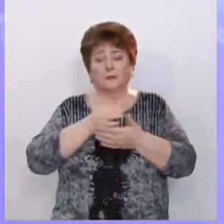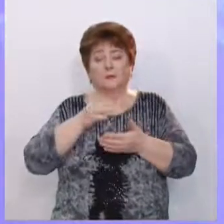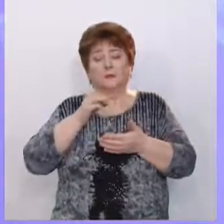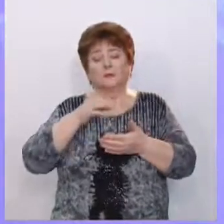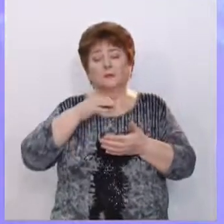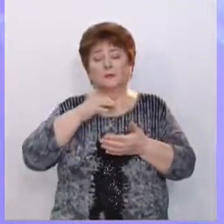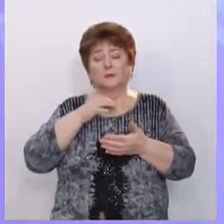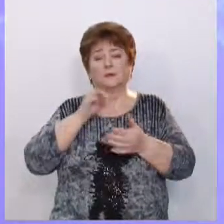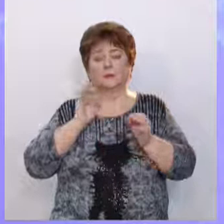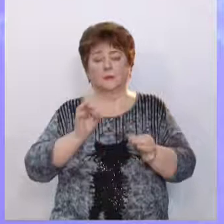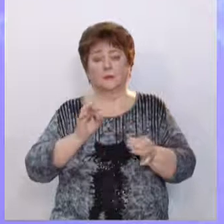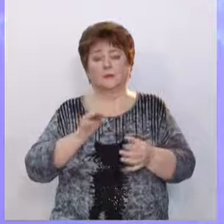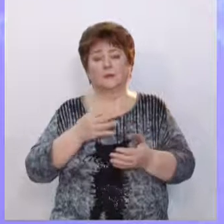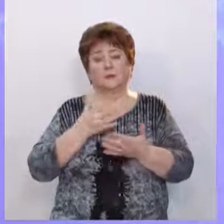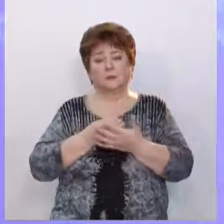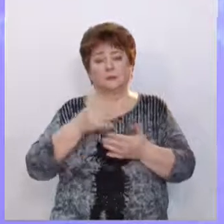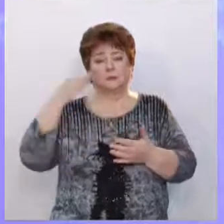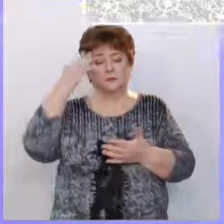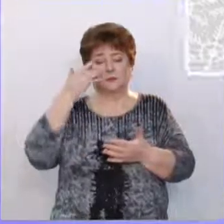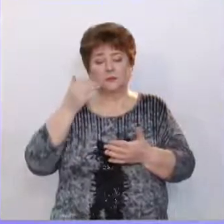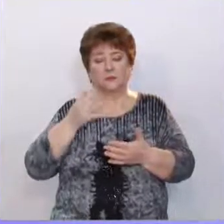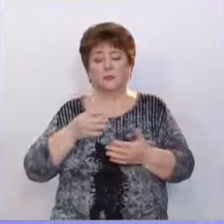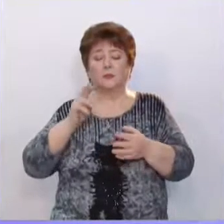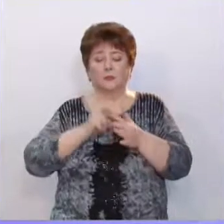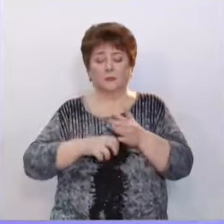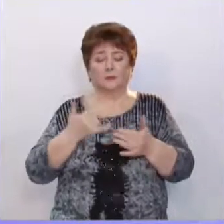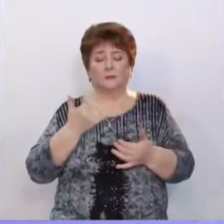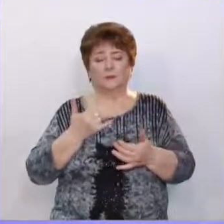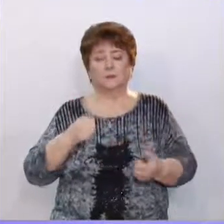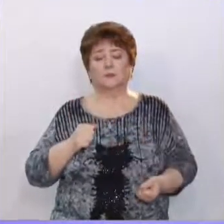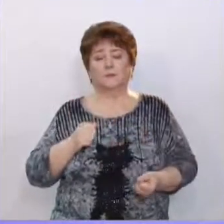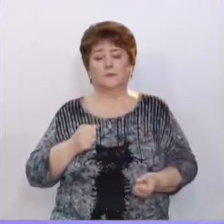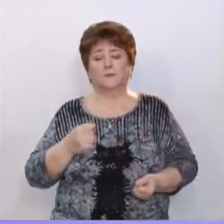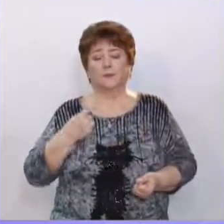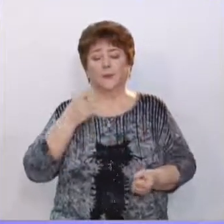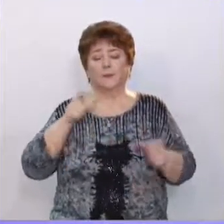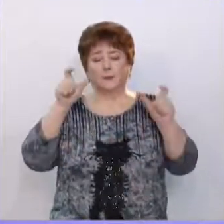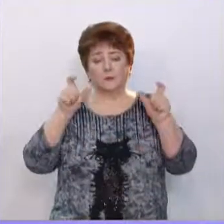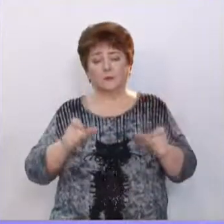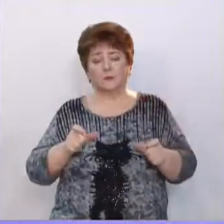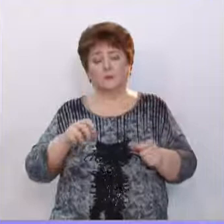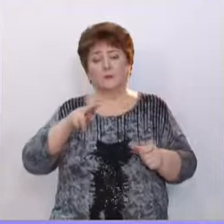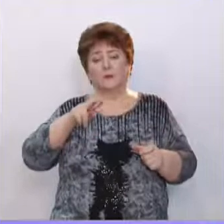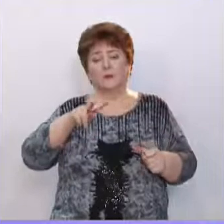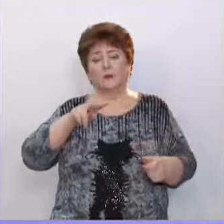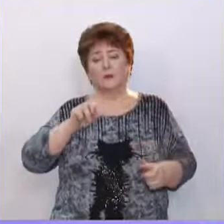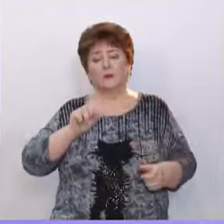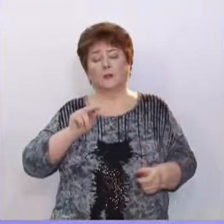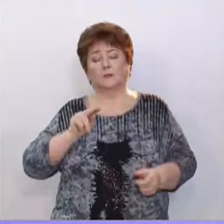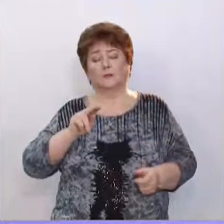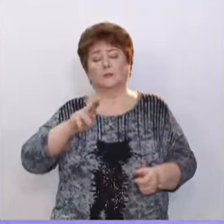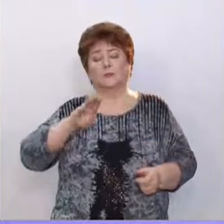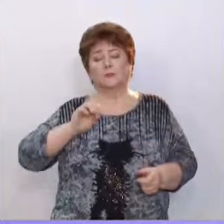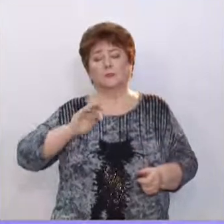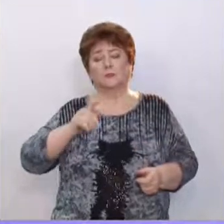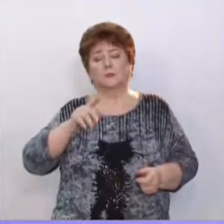ответ. Давайте проверим. В первом столбике плач,